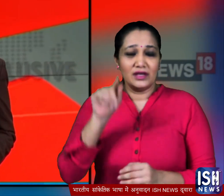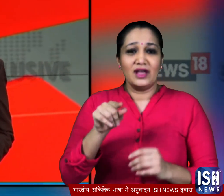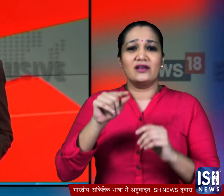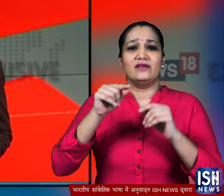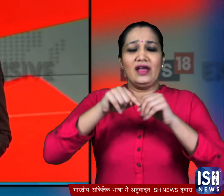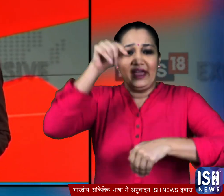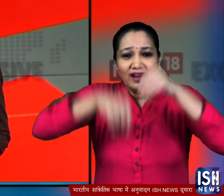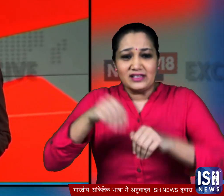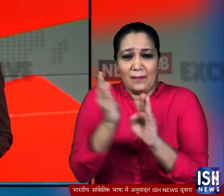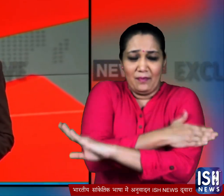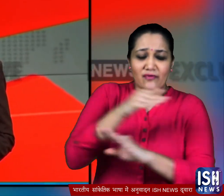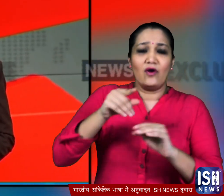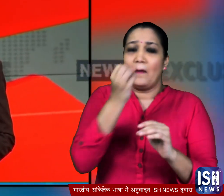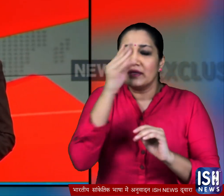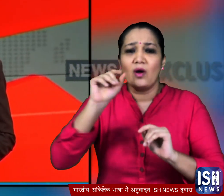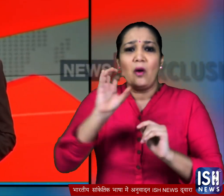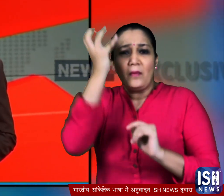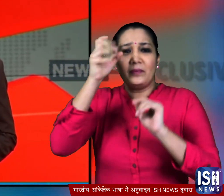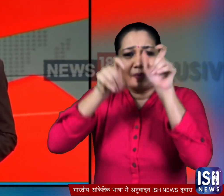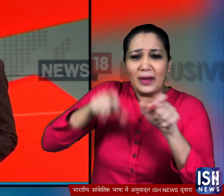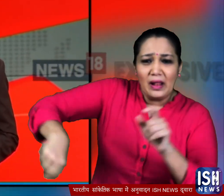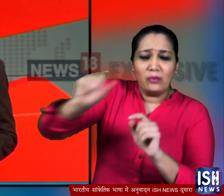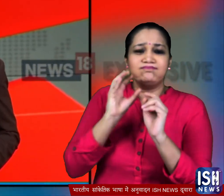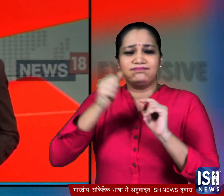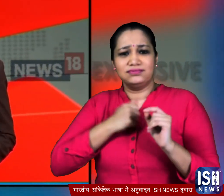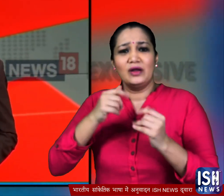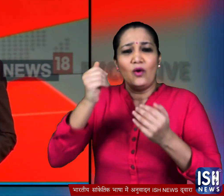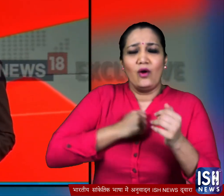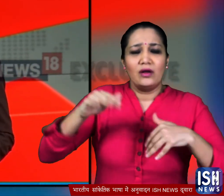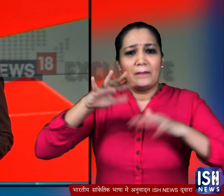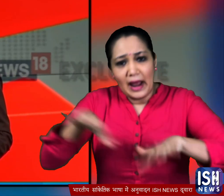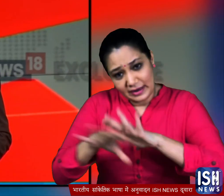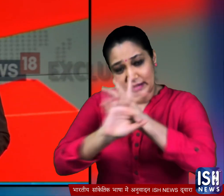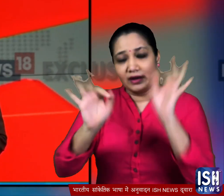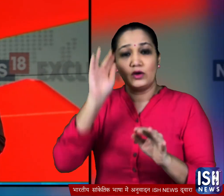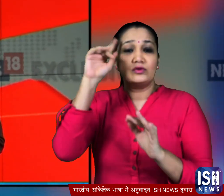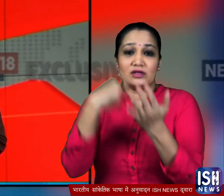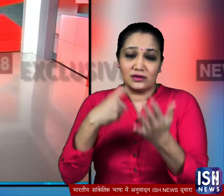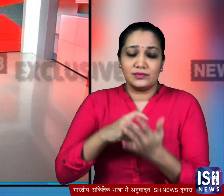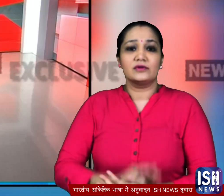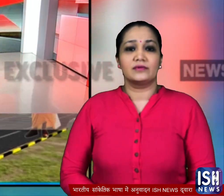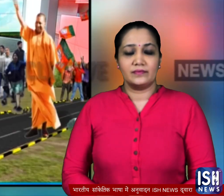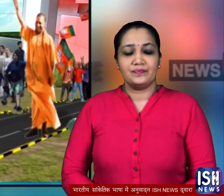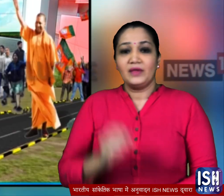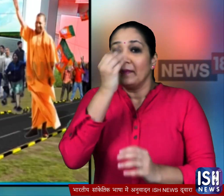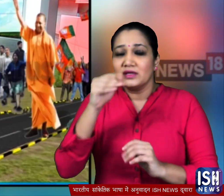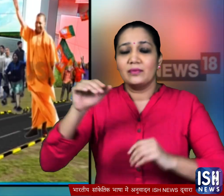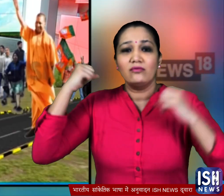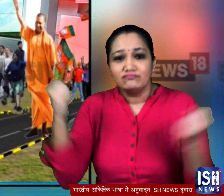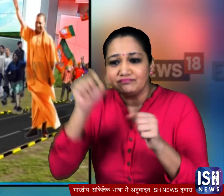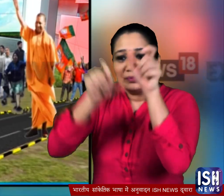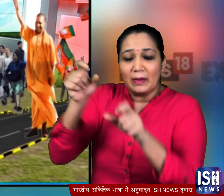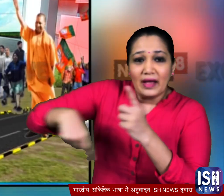विधानसभा चुनाव से पहले बीजेपी ने अपने नाराज कार्यकर्ताओं को मनाने के लिए एक प्लान तैयार किया है। न्यूज़ 18 के अजीत सिंह की रिपोर्ट है कि बीजेपी कार्यकर्ताओं